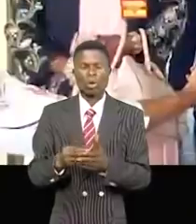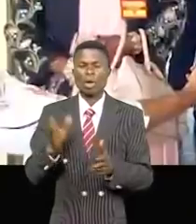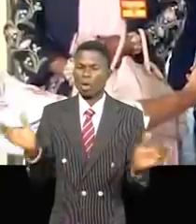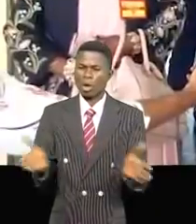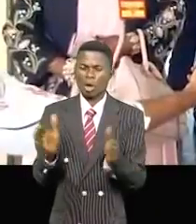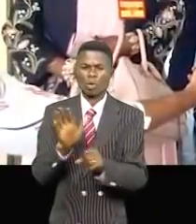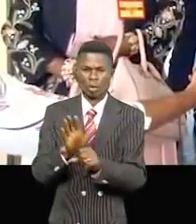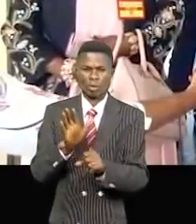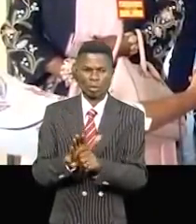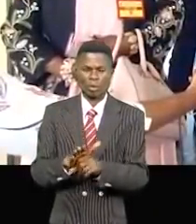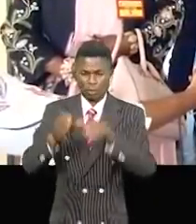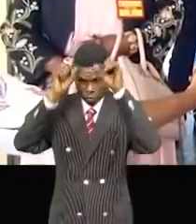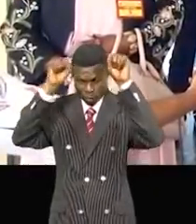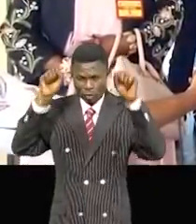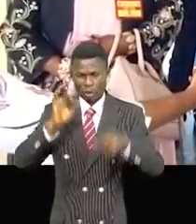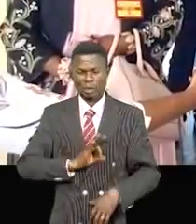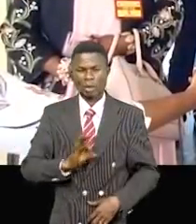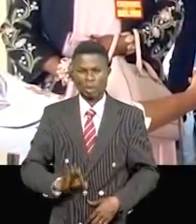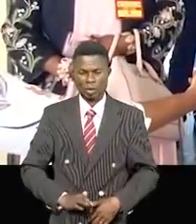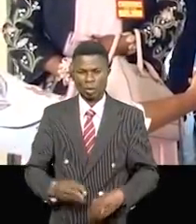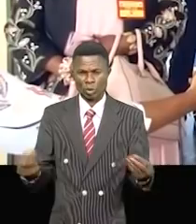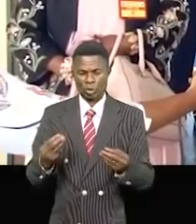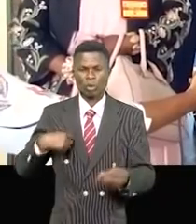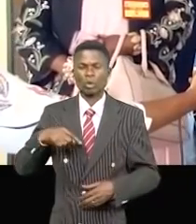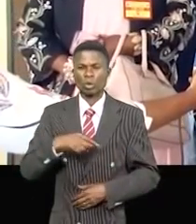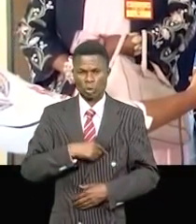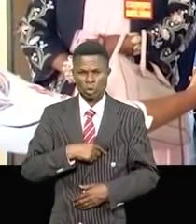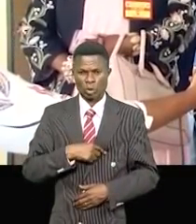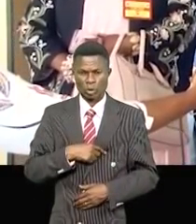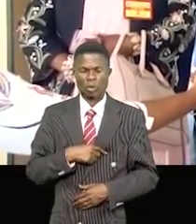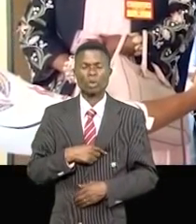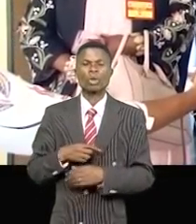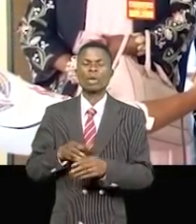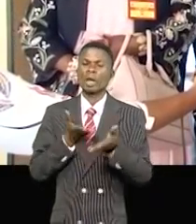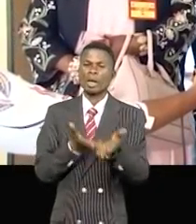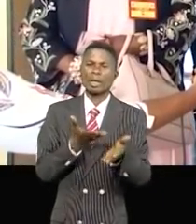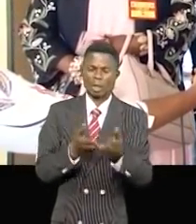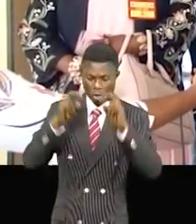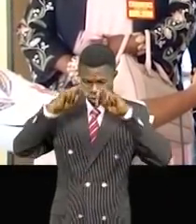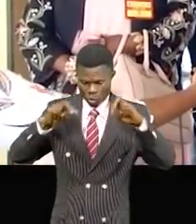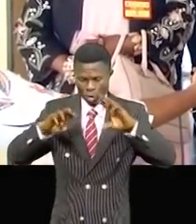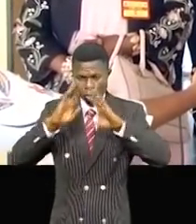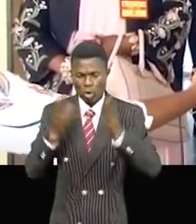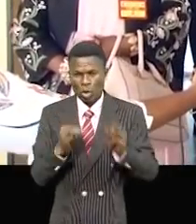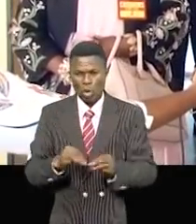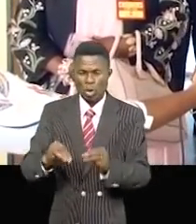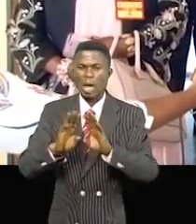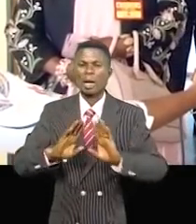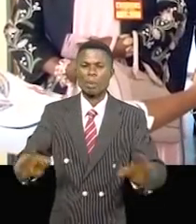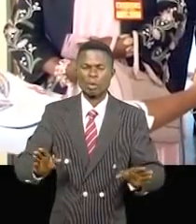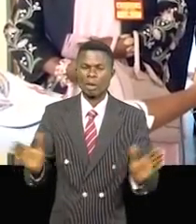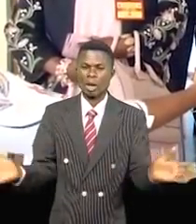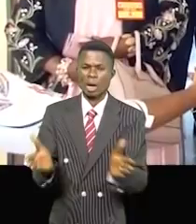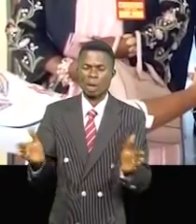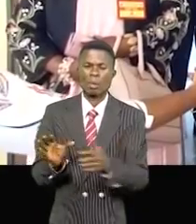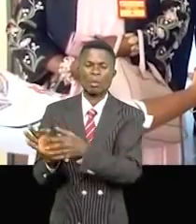l'encouragement de M. le Président de la République pour que nous soyons à l'avant-garde de la recherche de tous les moyens susceptibles de renforcer